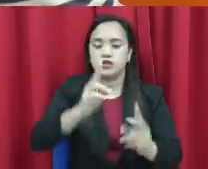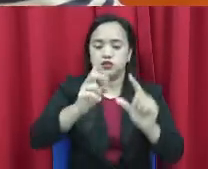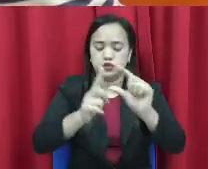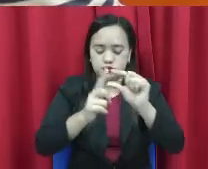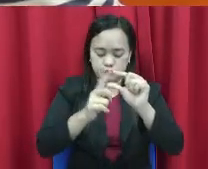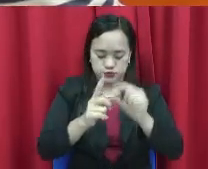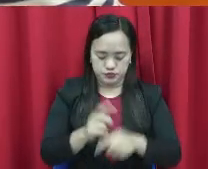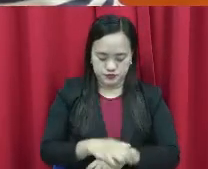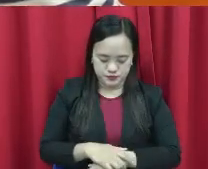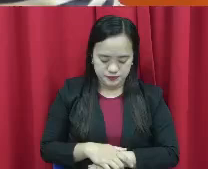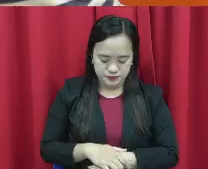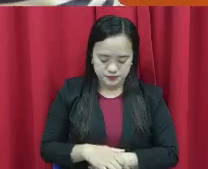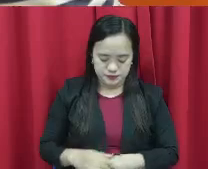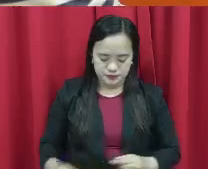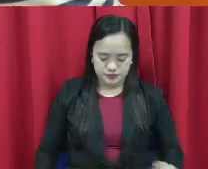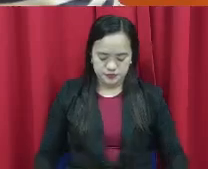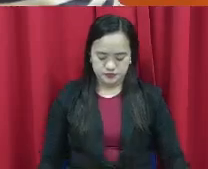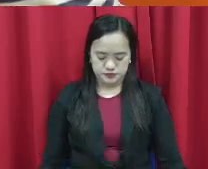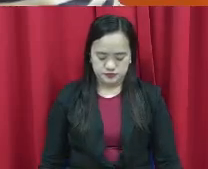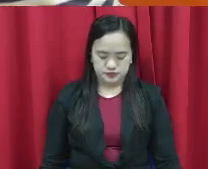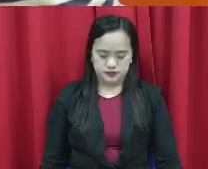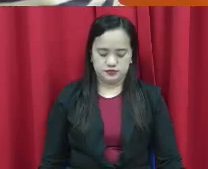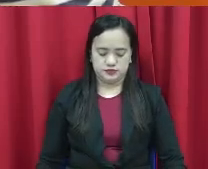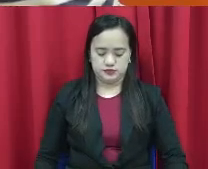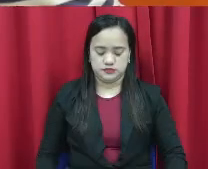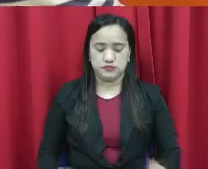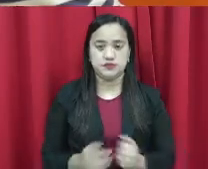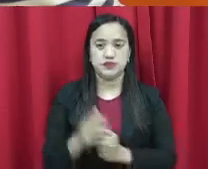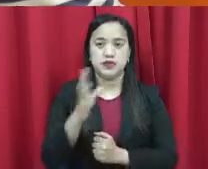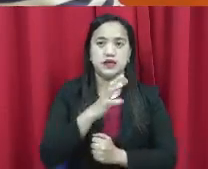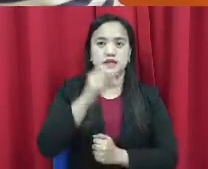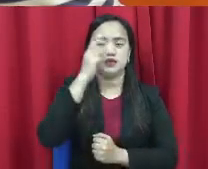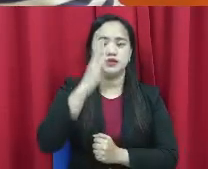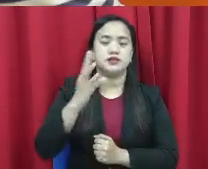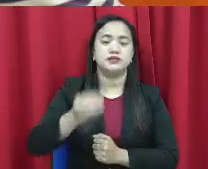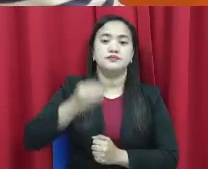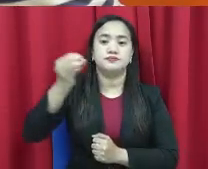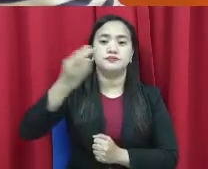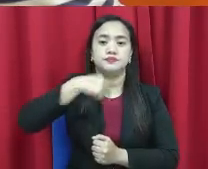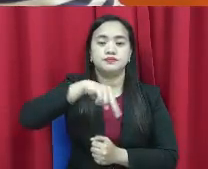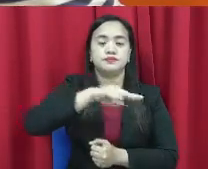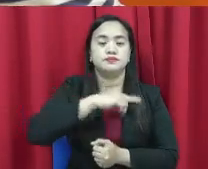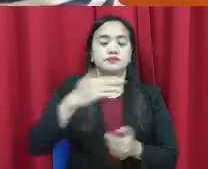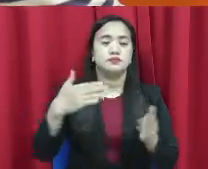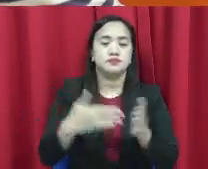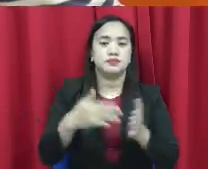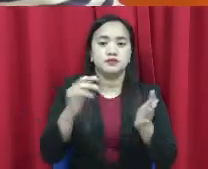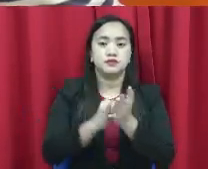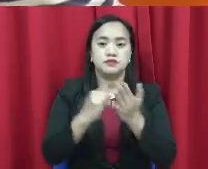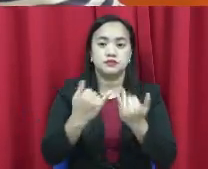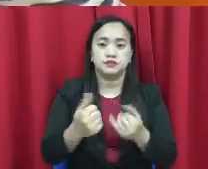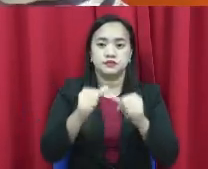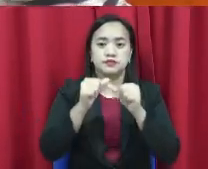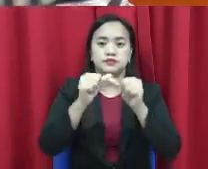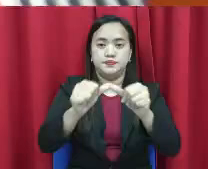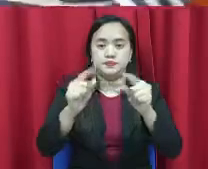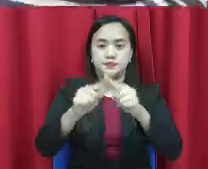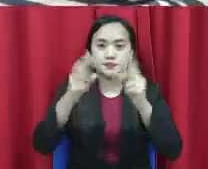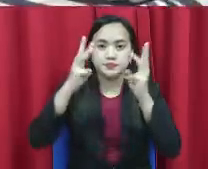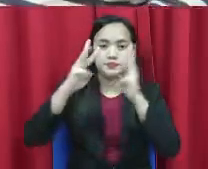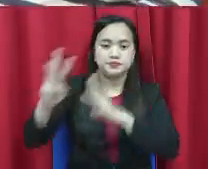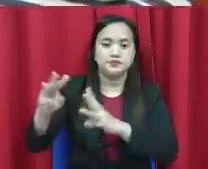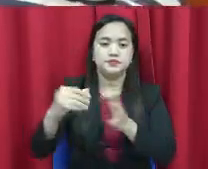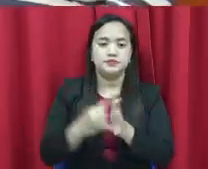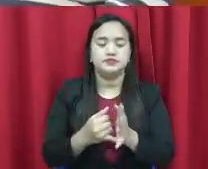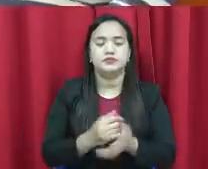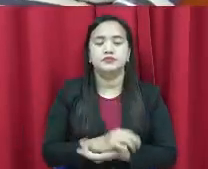eh ano eh ibinalik sa akin ng panginoon na kailangan magtuloy-tuloy Kung ano yung sinimulan ko